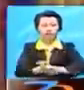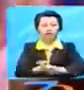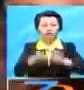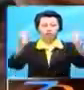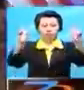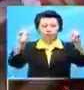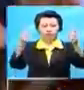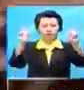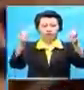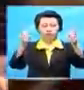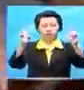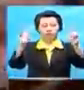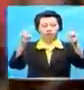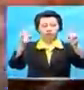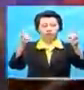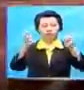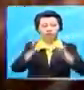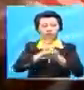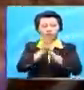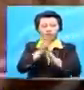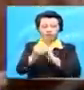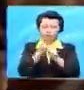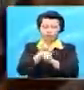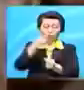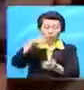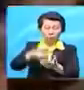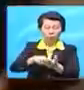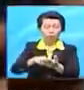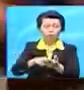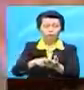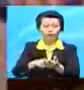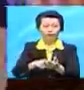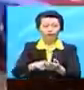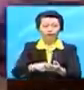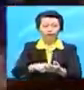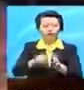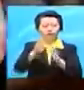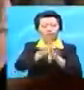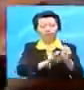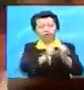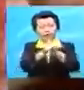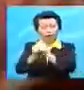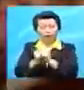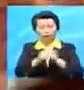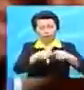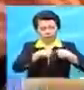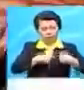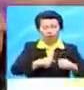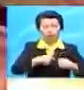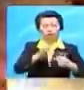tema ya dijadikan tahun ini adalah sehati sejiwa